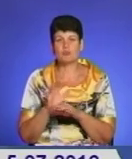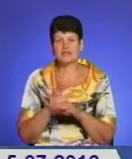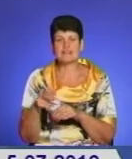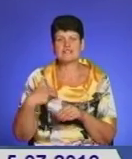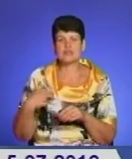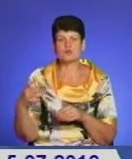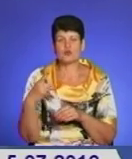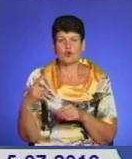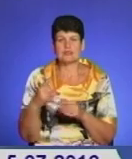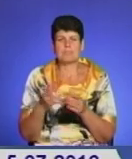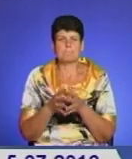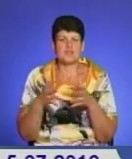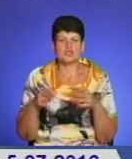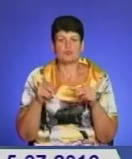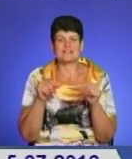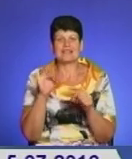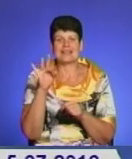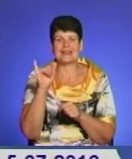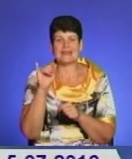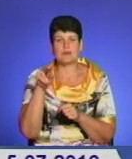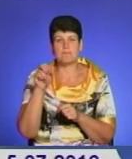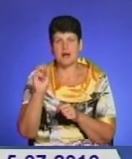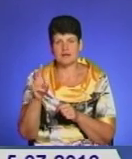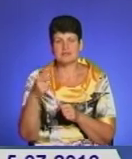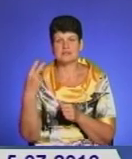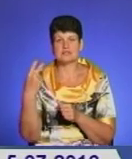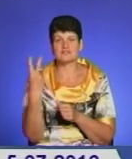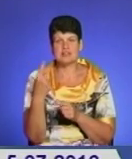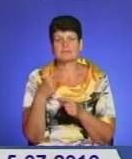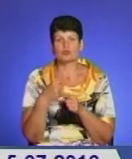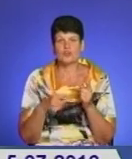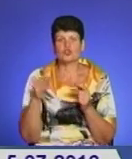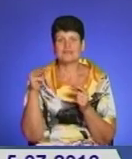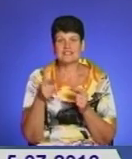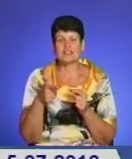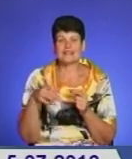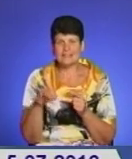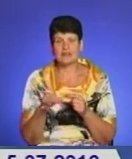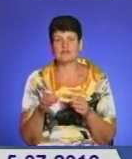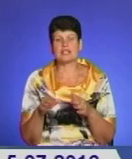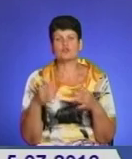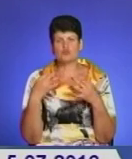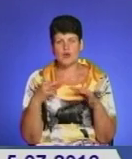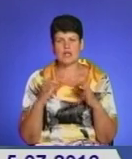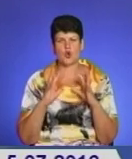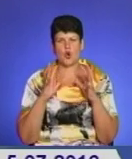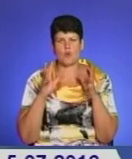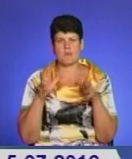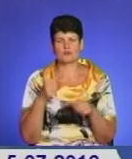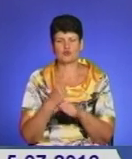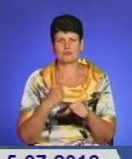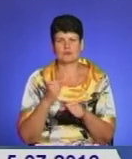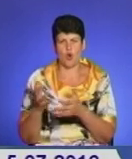полів засіяли ріпаком, а це близько 2,5 тисяч гектарів. Новітні комбайни дозволяють обробити врожай за кілька